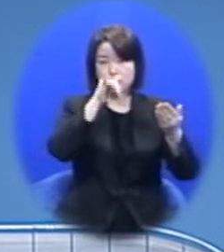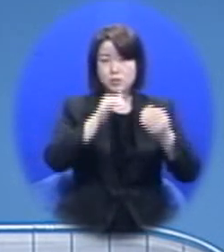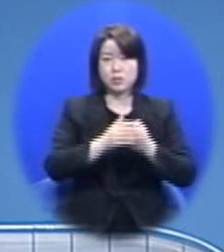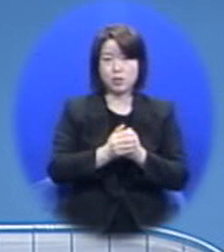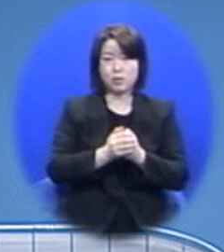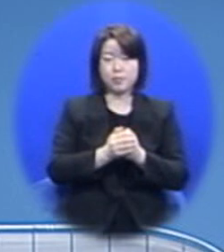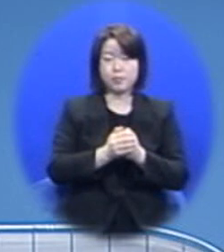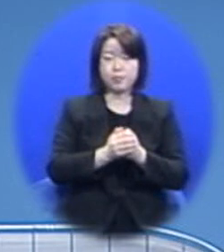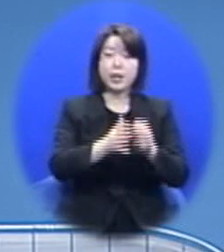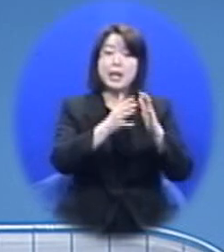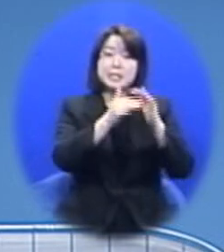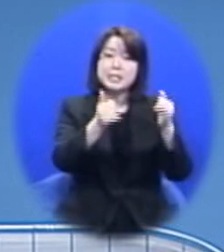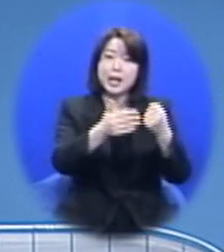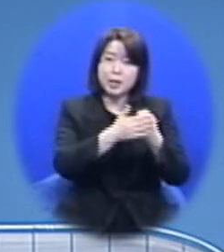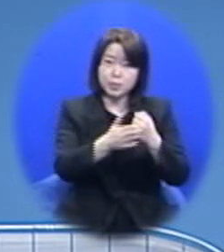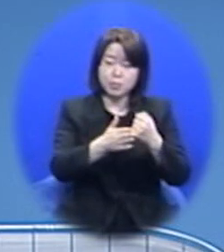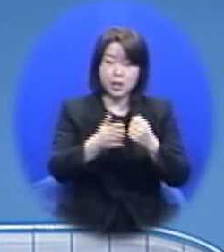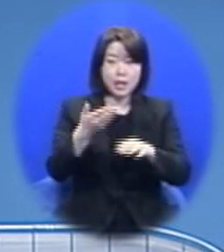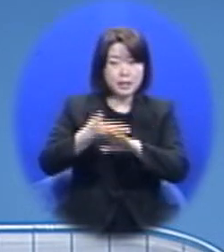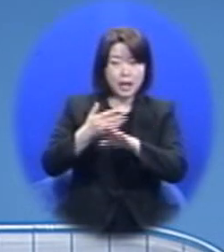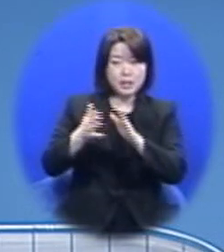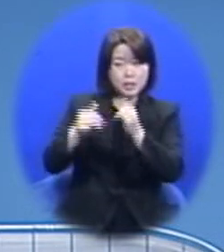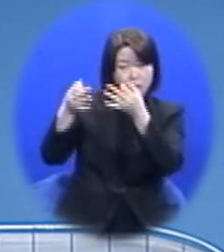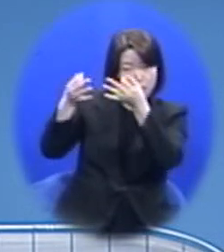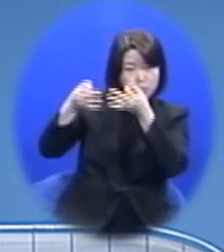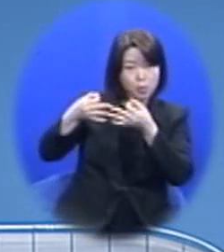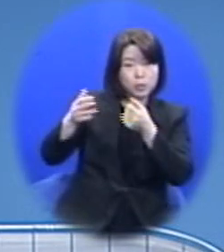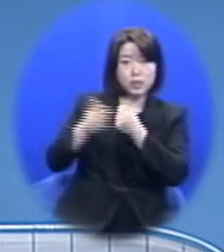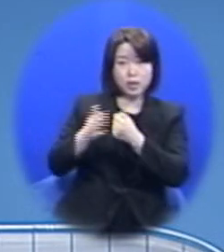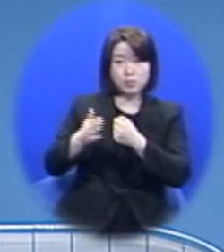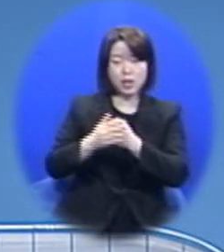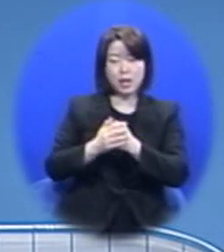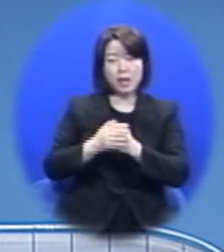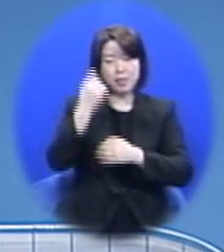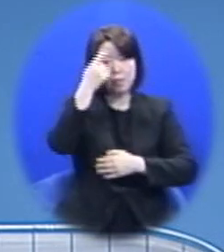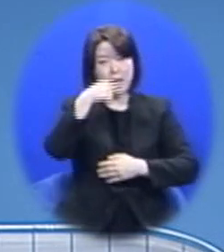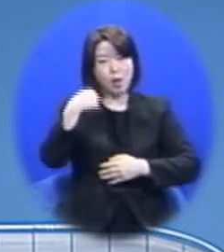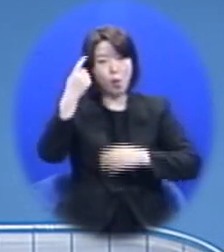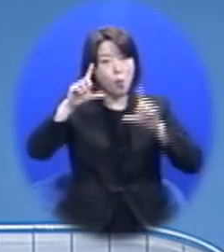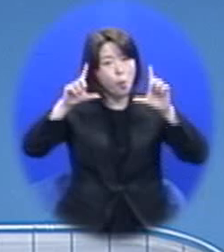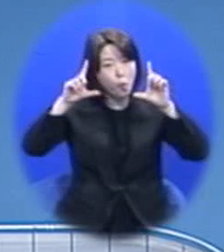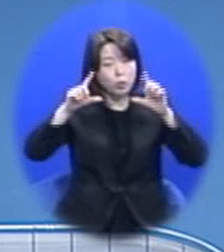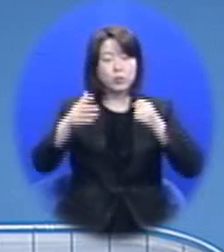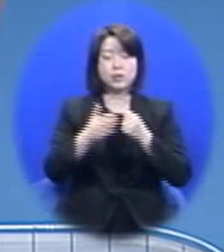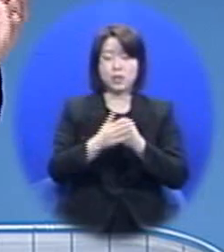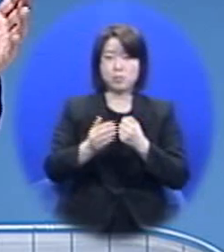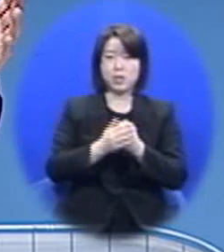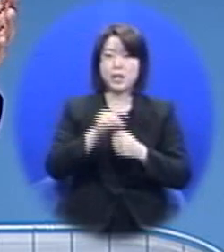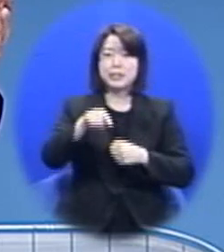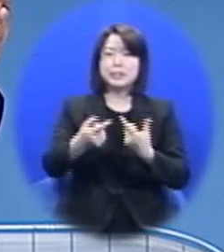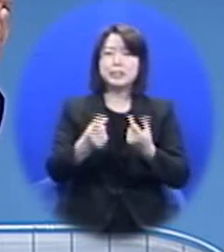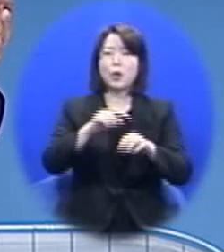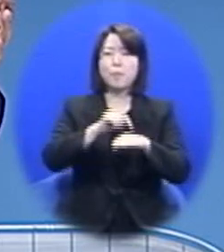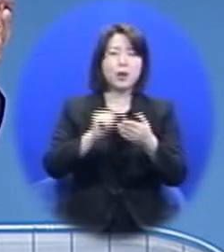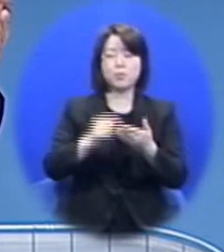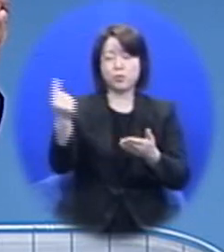사람 때문에, 사람의 이목 때문에, 체면 때문에 그렇게 오시지는